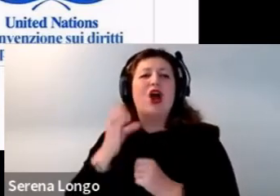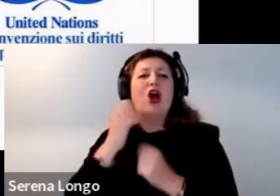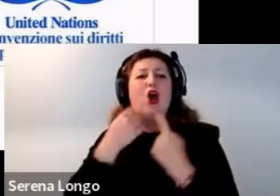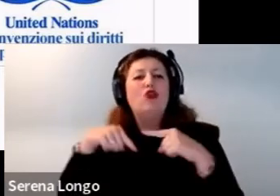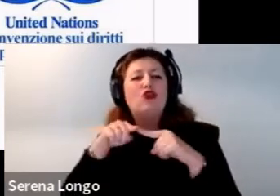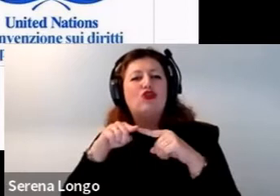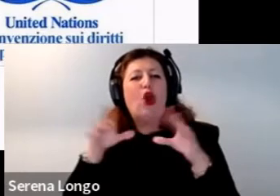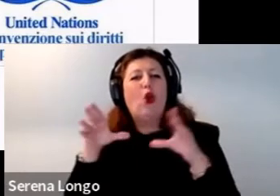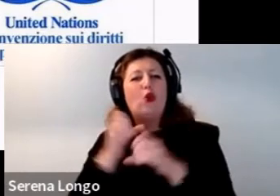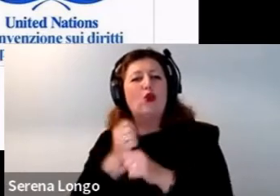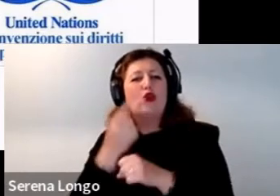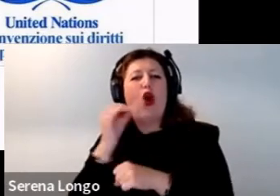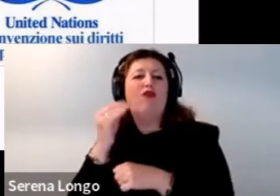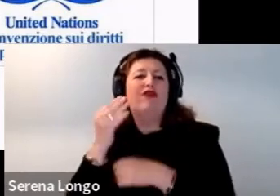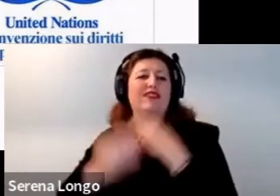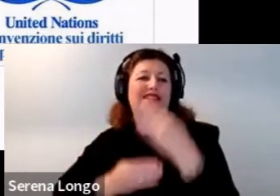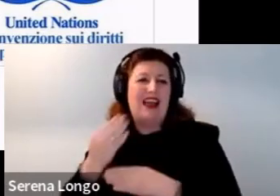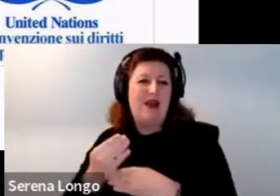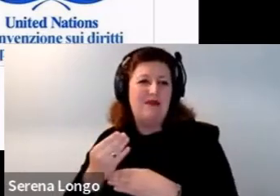Disaster Management del